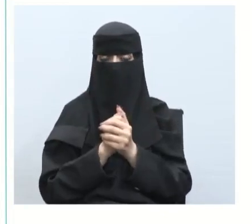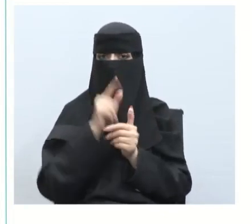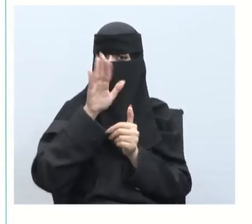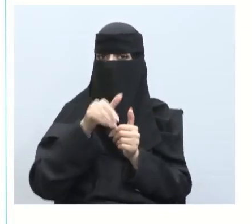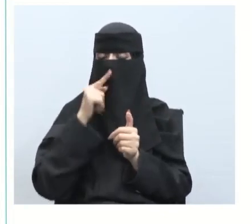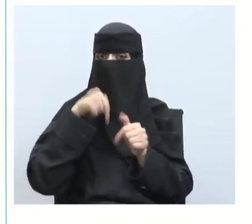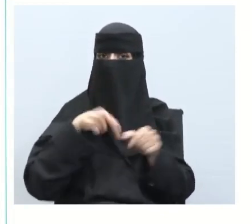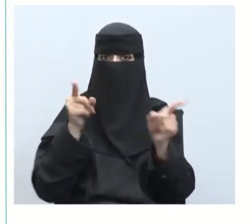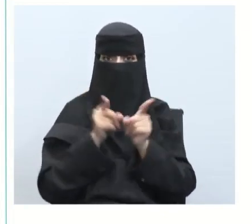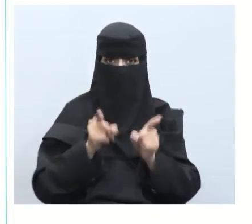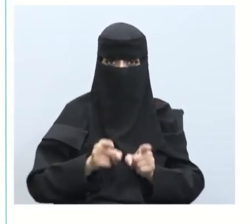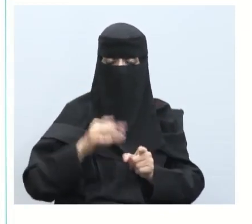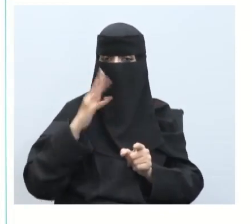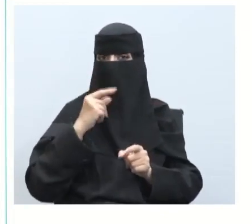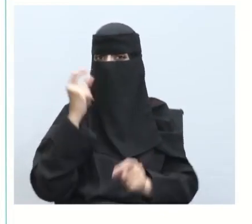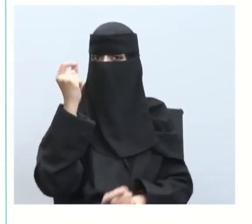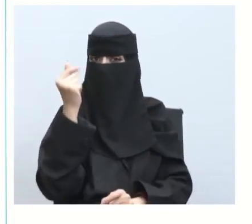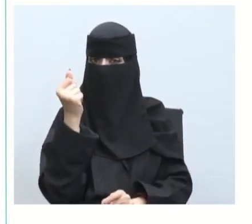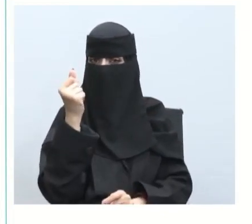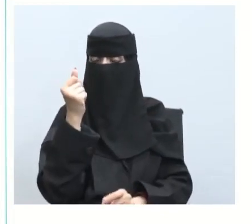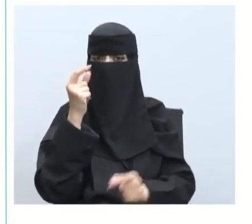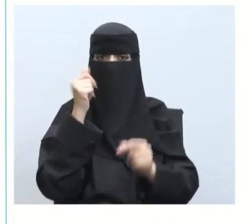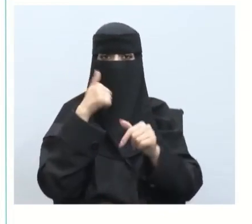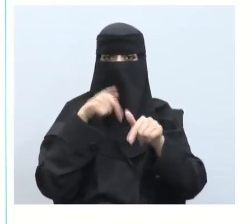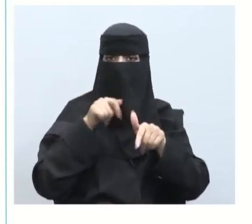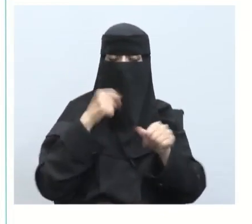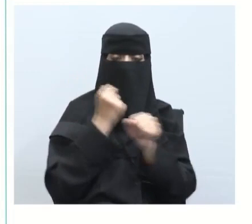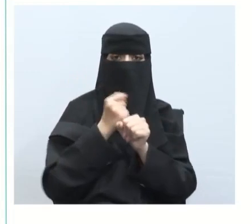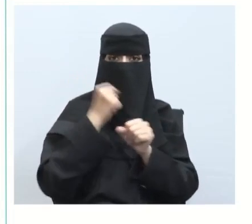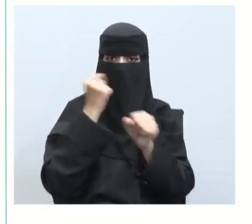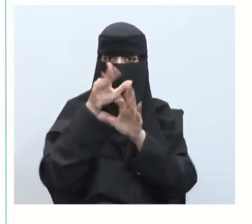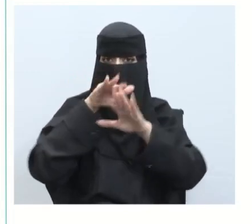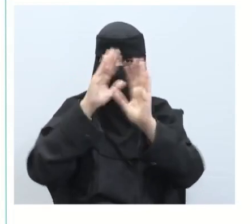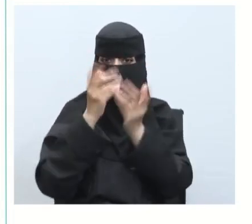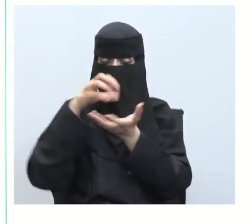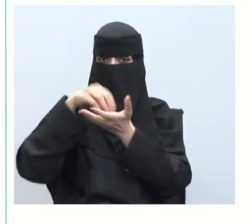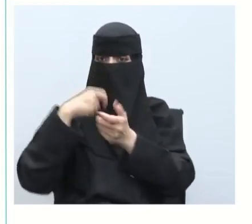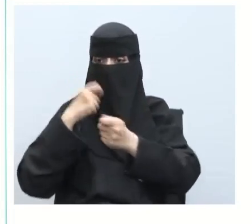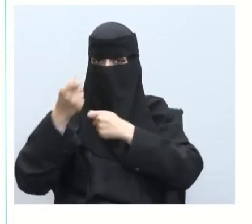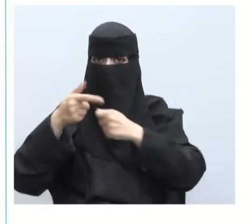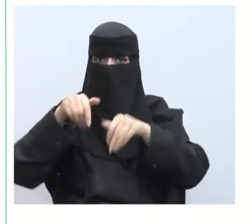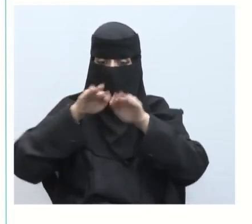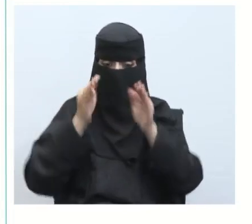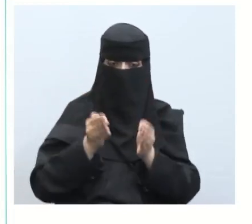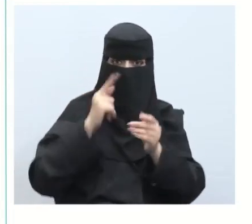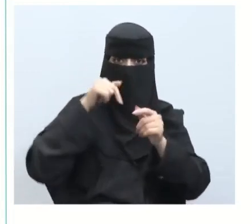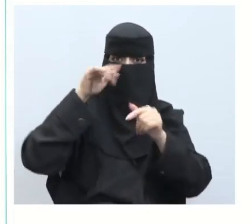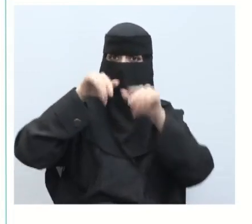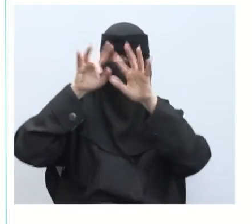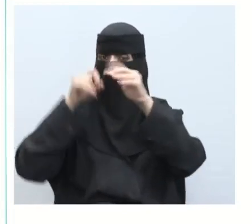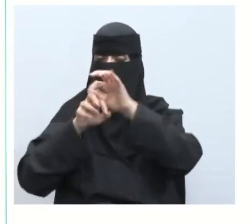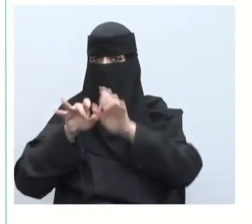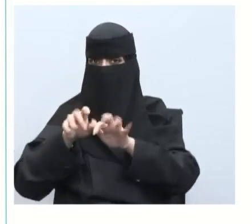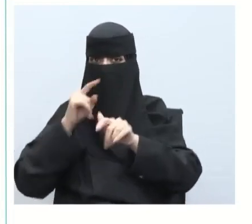يحتاج من مبالغ للصيانه للمتابعه لتشغيل المدرسه بالشكل الصحيح المعدات الاجهزه التقنيات